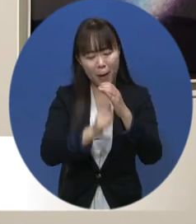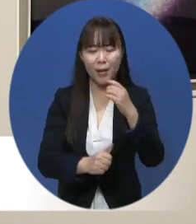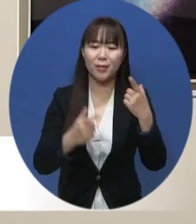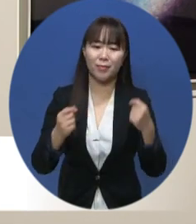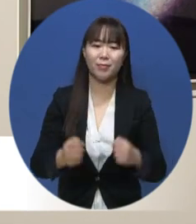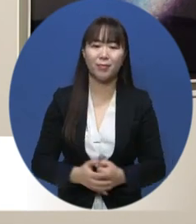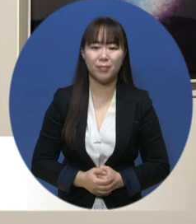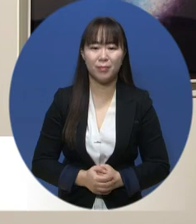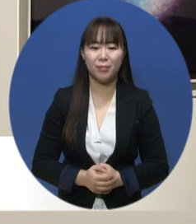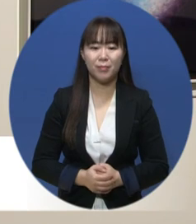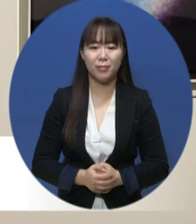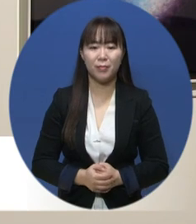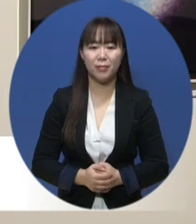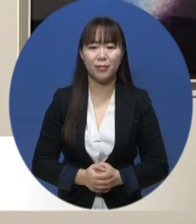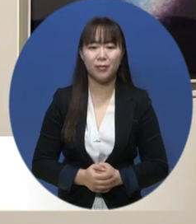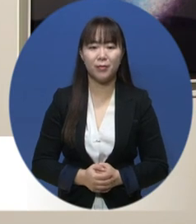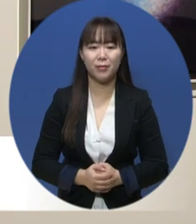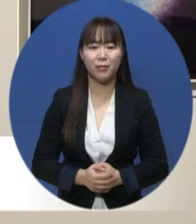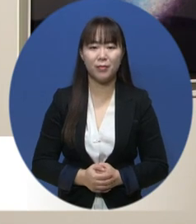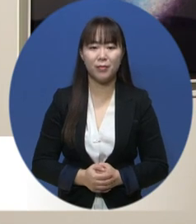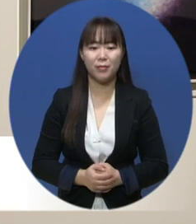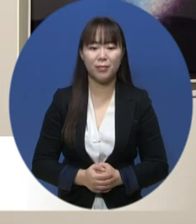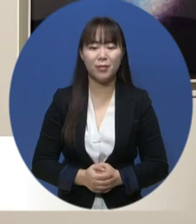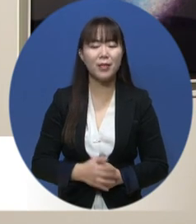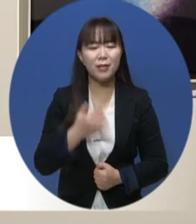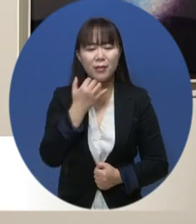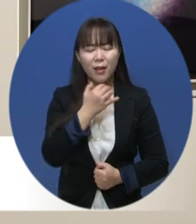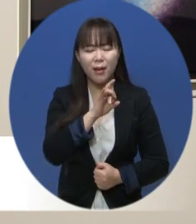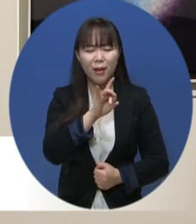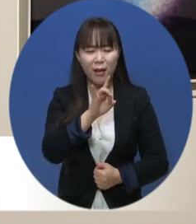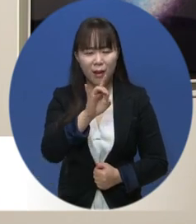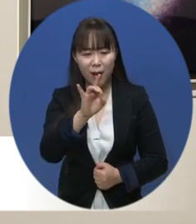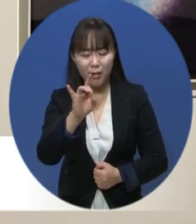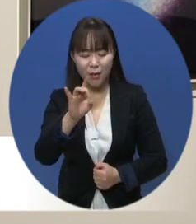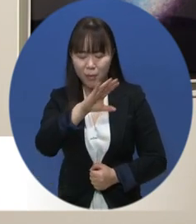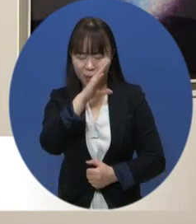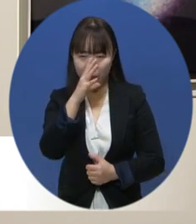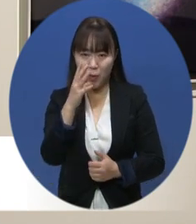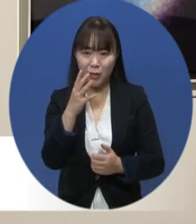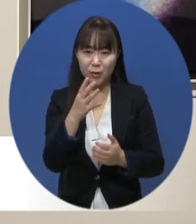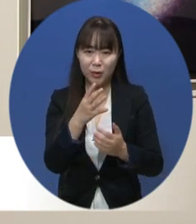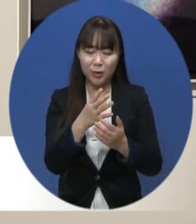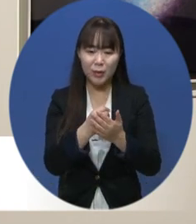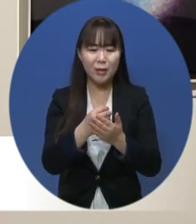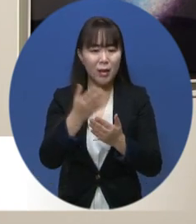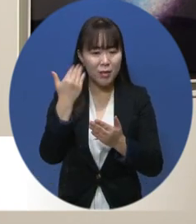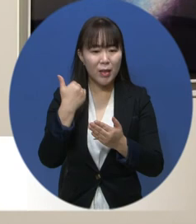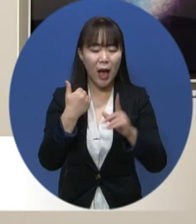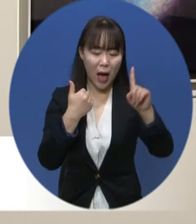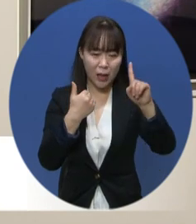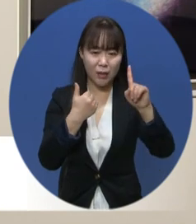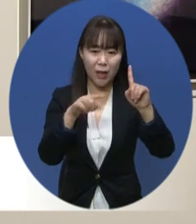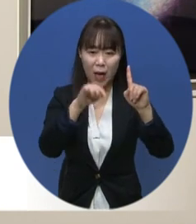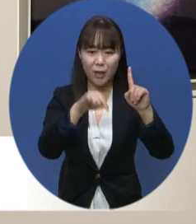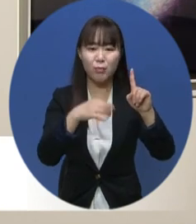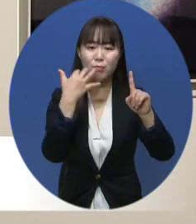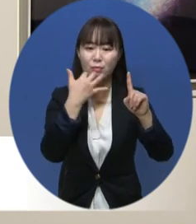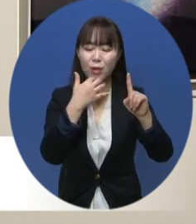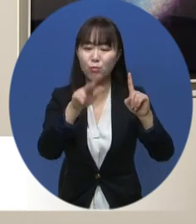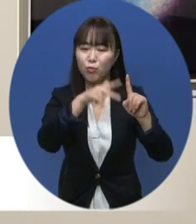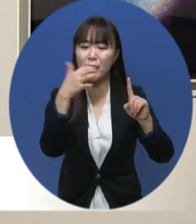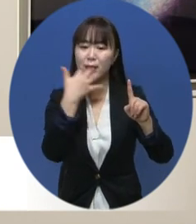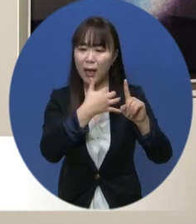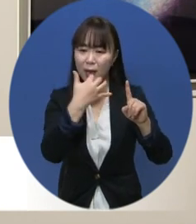것 같아요. 그래서 색감 하나하나 다 그전에는 한 작품에 무지개 색감을